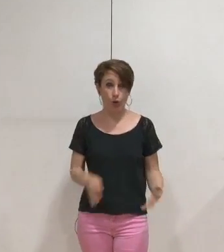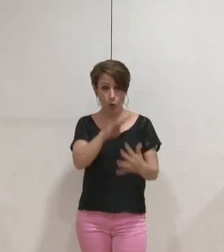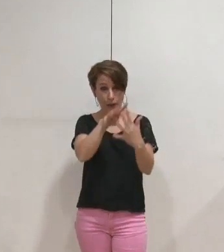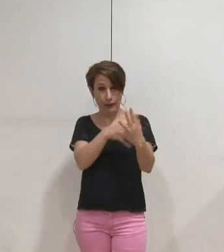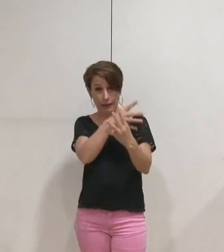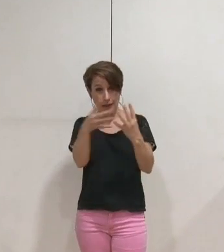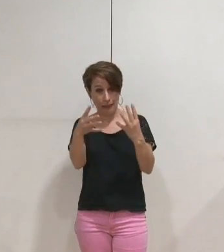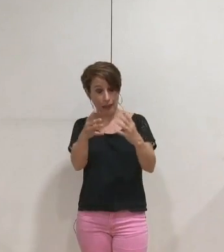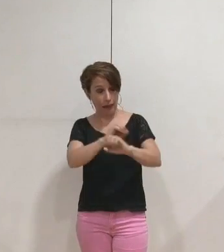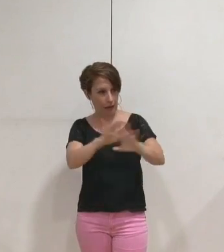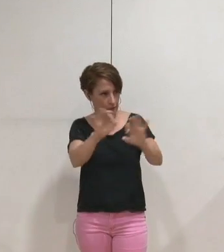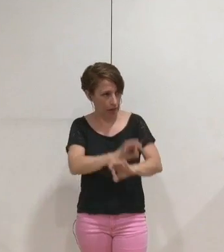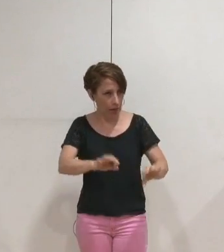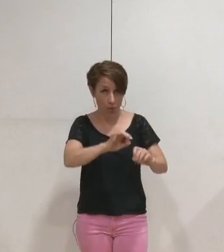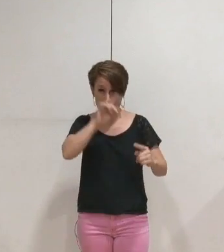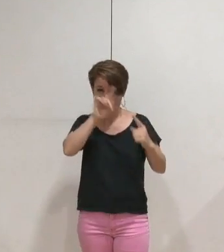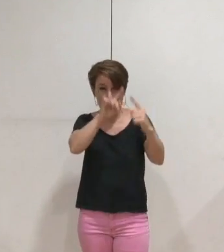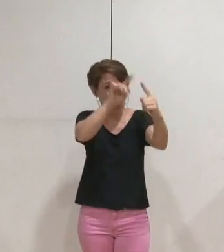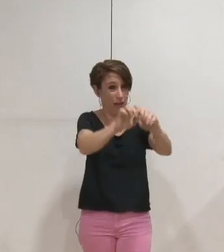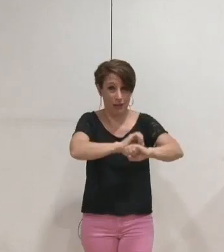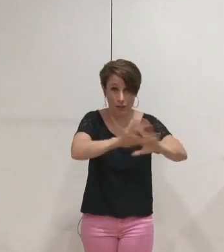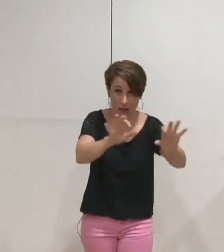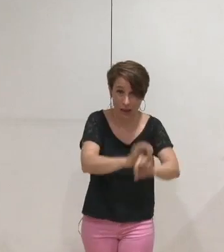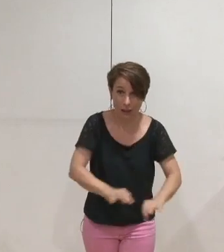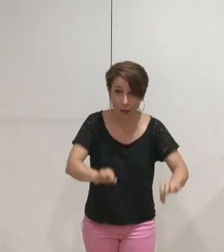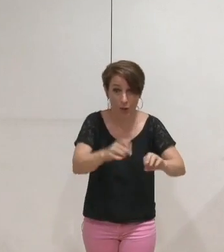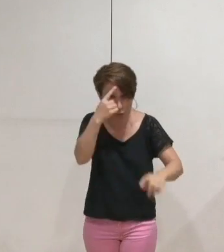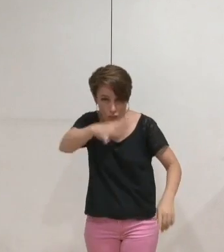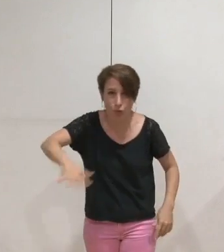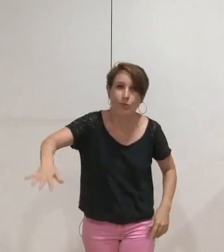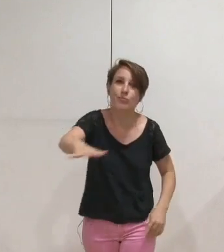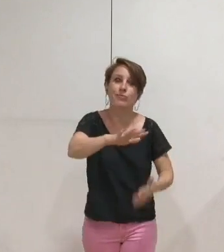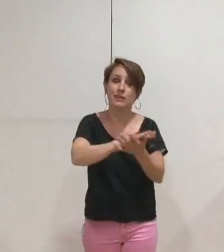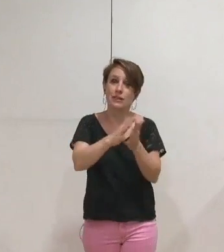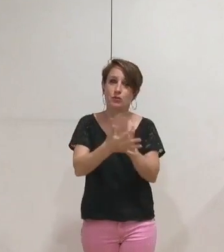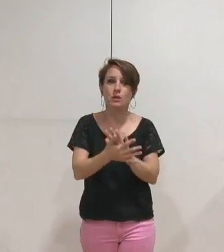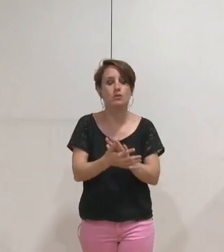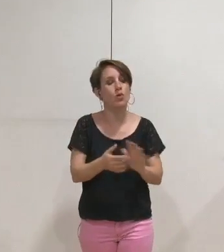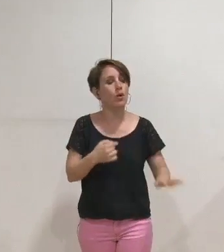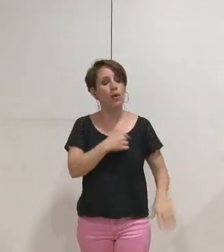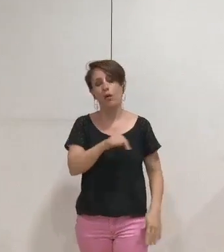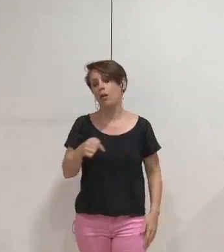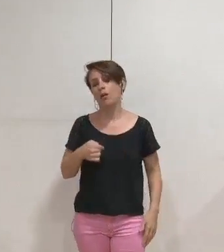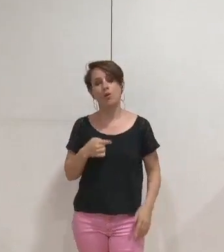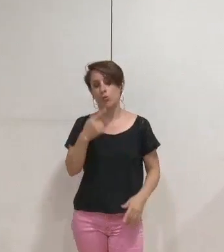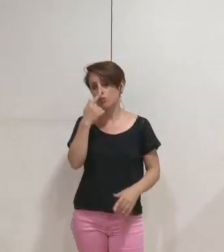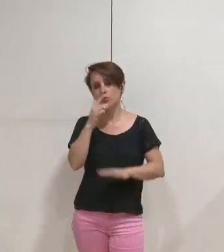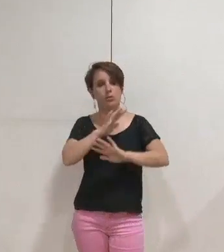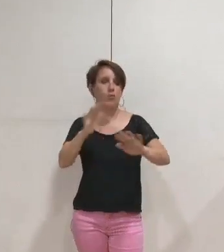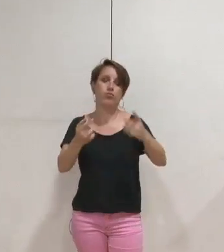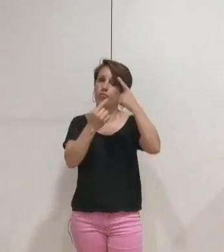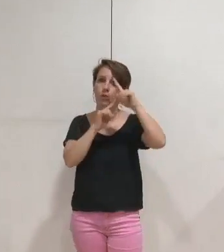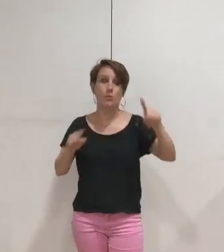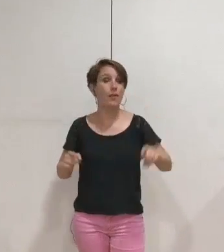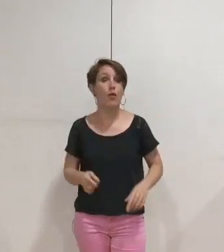posés par votre majorité aux associations et donc nous ne pouvons plus cautionner des baisses drastiques des